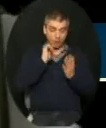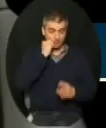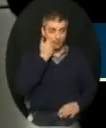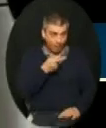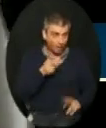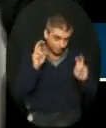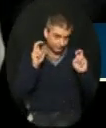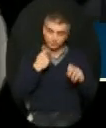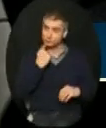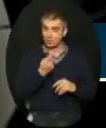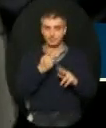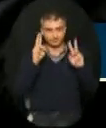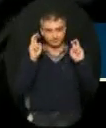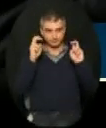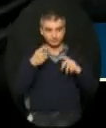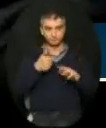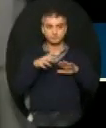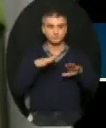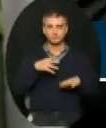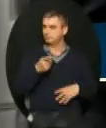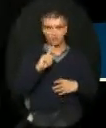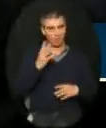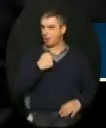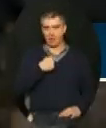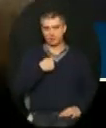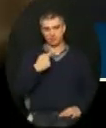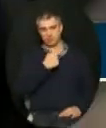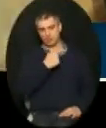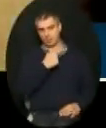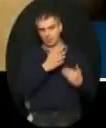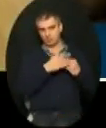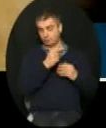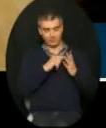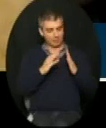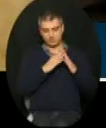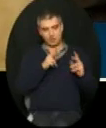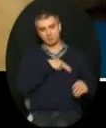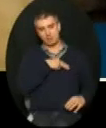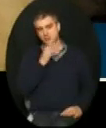מחר בעצם אומר בסאבטקסט ראש הממשלה, הוא לא עליי, הוא עליה. כי